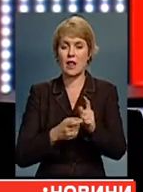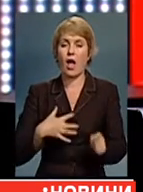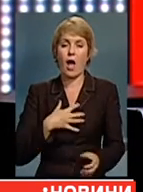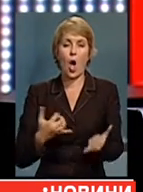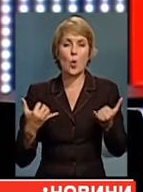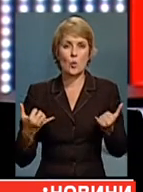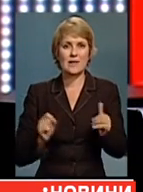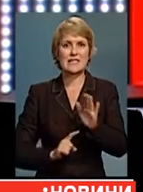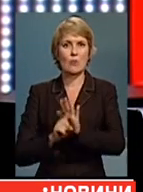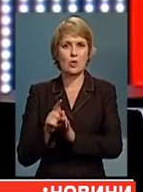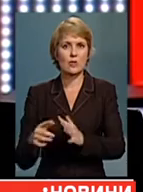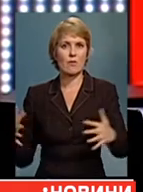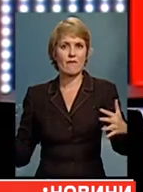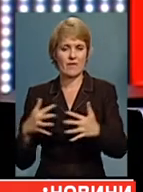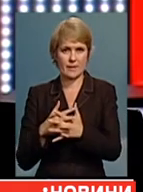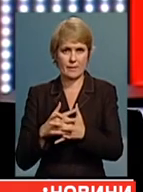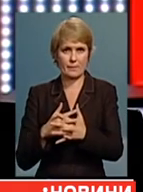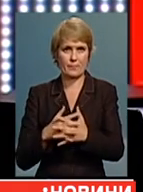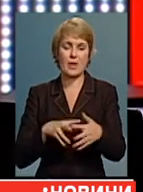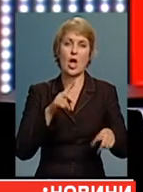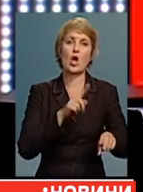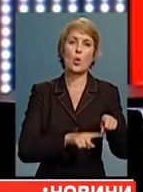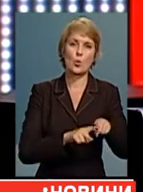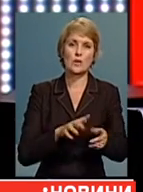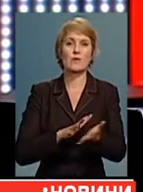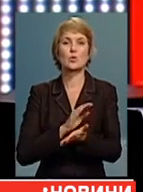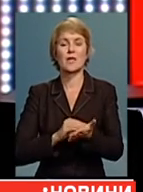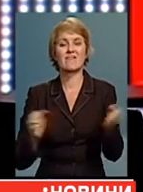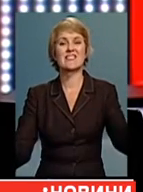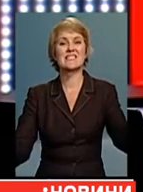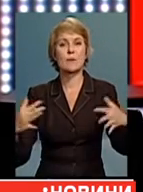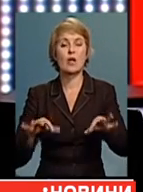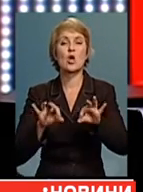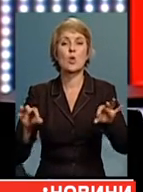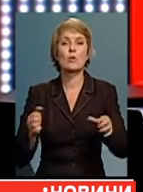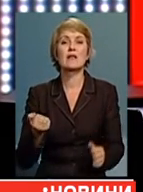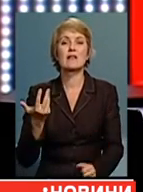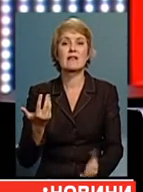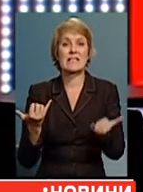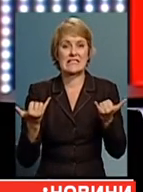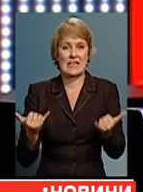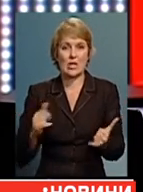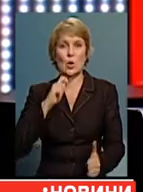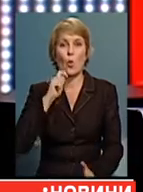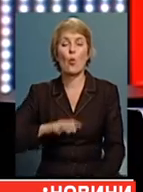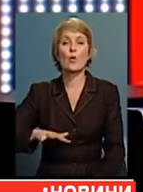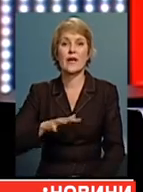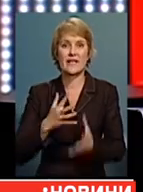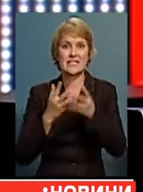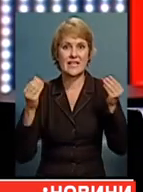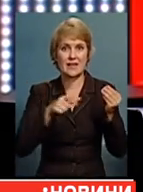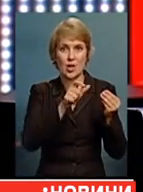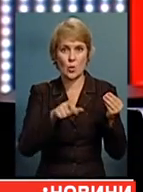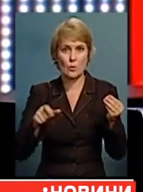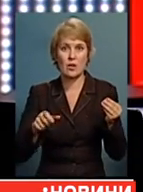Родичі і активісти зібрали сьогодні журналістів, аби розказати, скільки людей зараз в Україні безвісти зниклих і з якими проблемами стикається громадськість